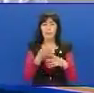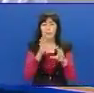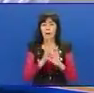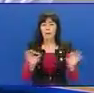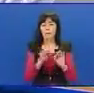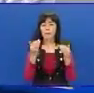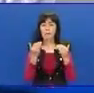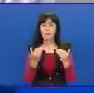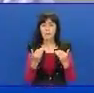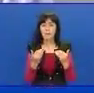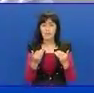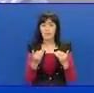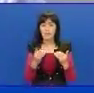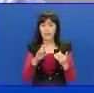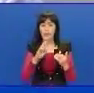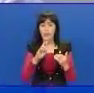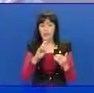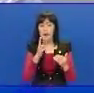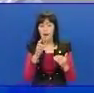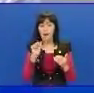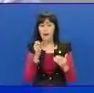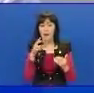мынау жаңағы компрессориум дейді. Компрессориум